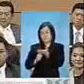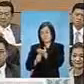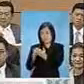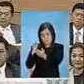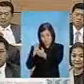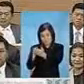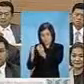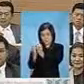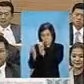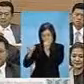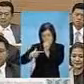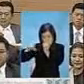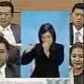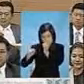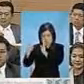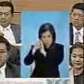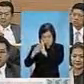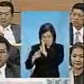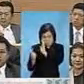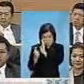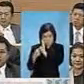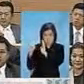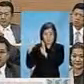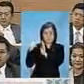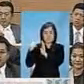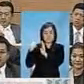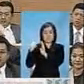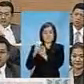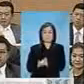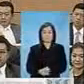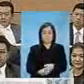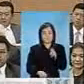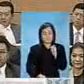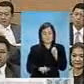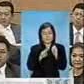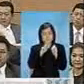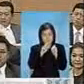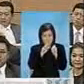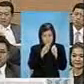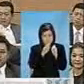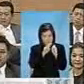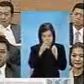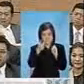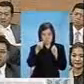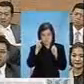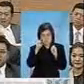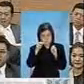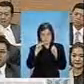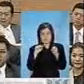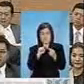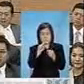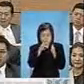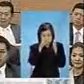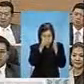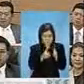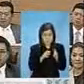บัญญัติเอาไว้ชัดนั่นก็คือรัฐธรรมนูญมาตรา212บอกว่าบุคคลซึ่ง